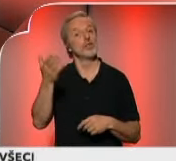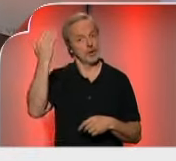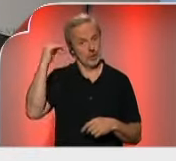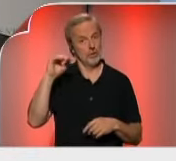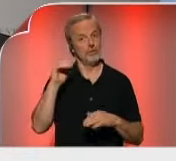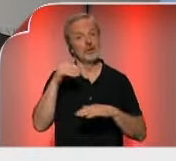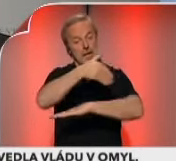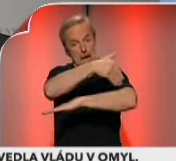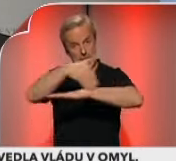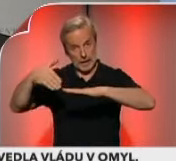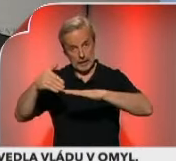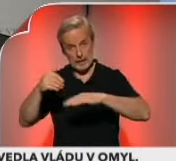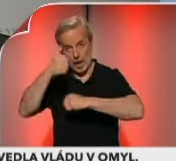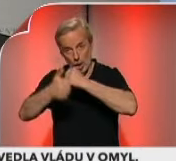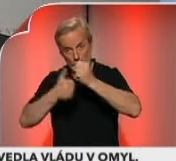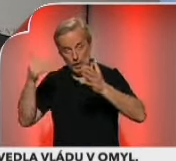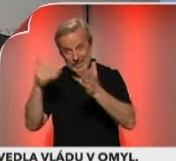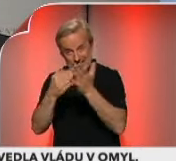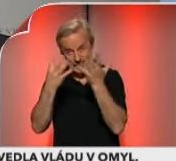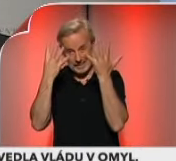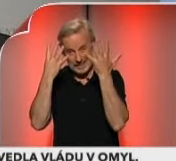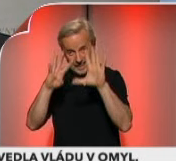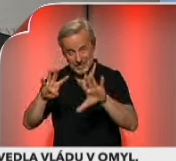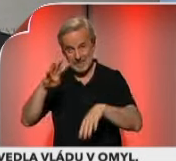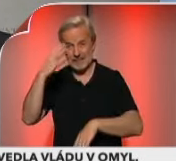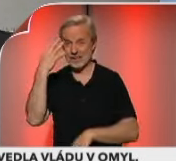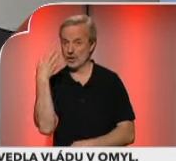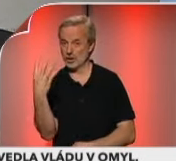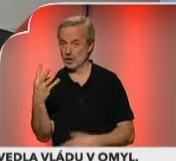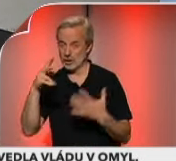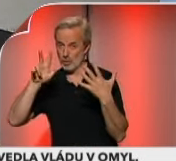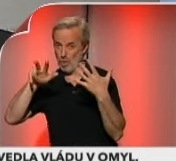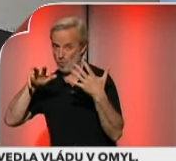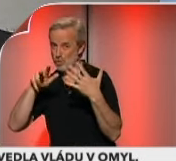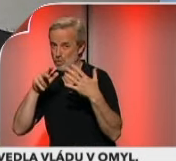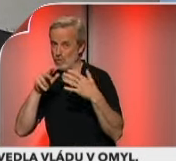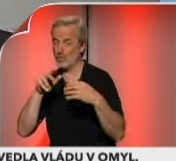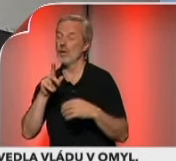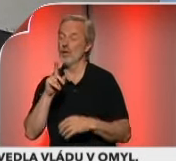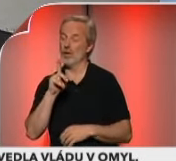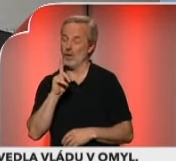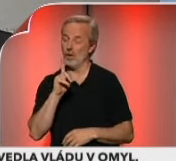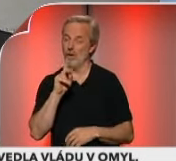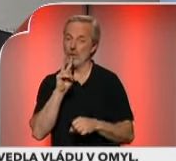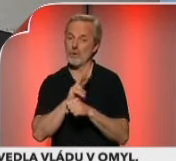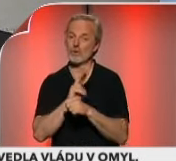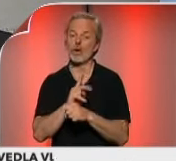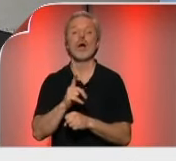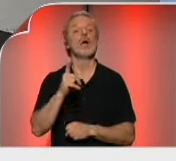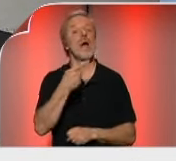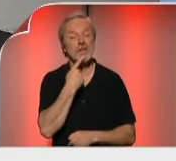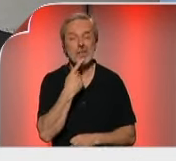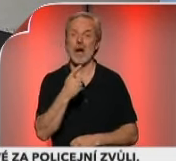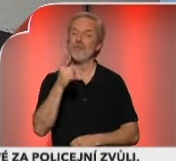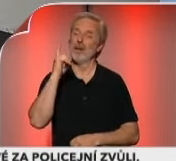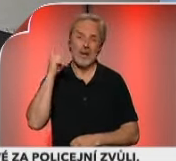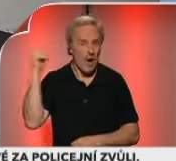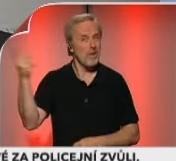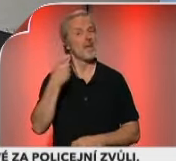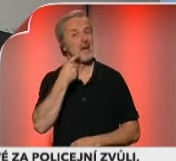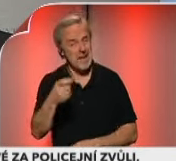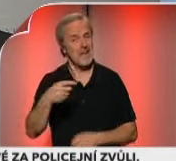překročení pod rok 48 Myslím si že má být výčet co bylo ukradeno jestli byla ukradena